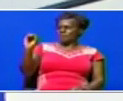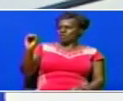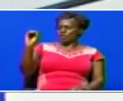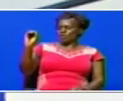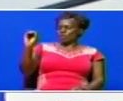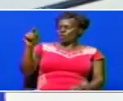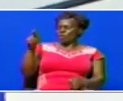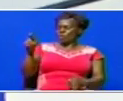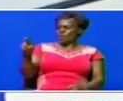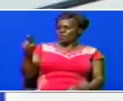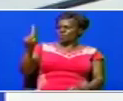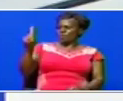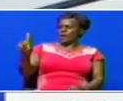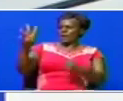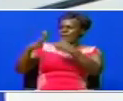0.19%.